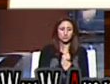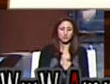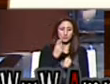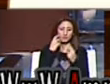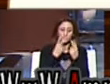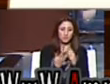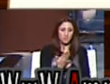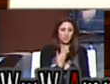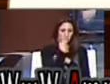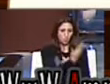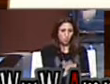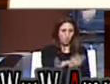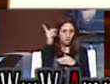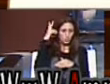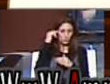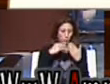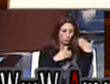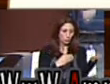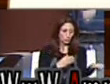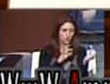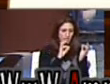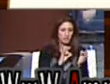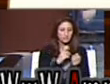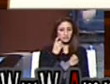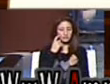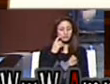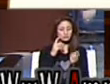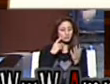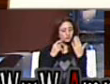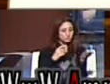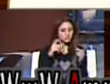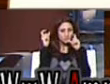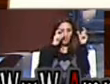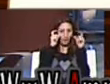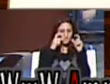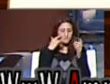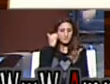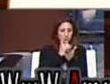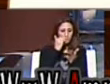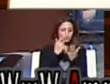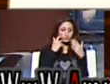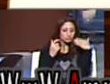بتنظر في الطلب دوت عن طريق التنسيق والتعاون مع كافه الاجهزه الامنيه في الدوله